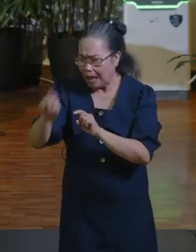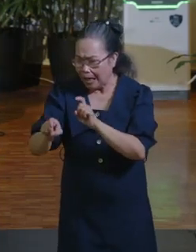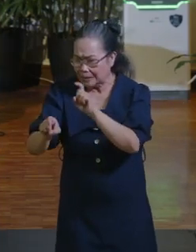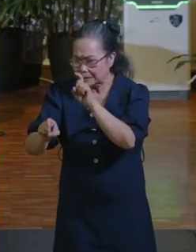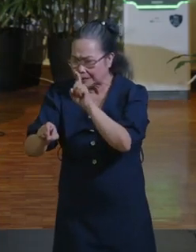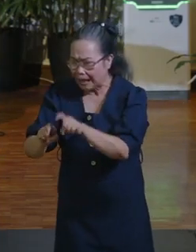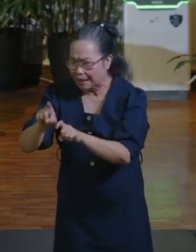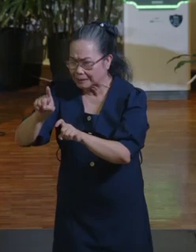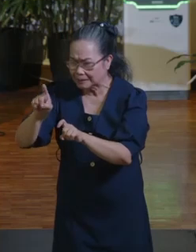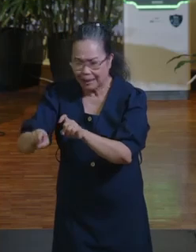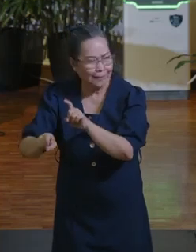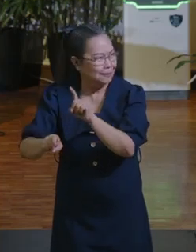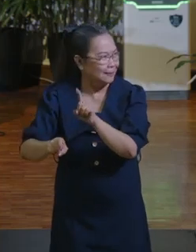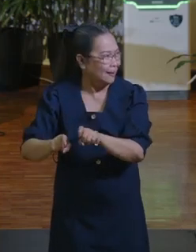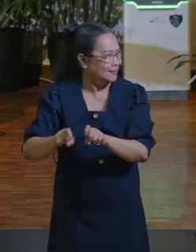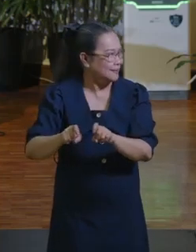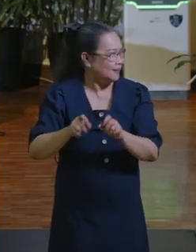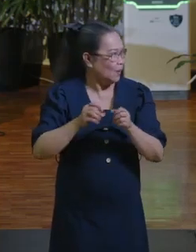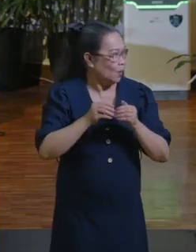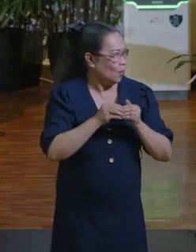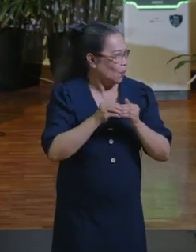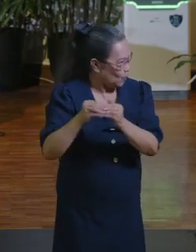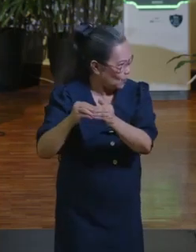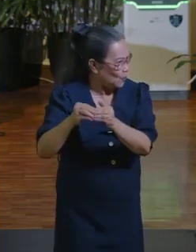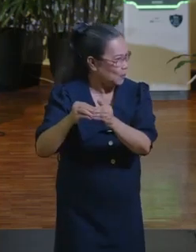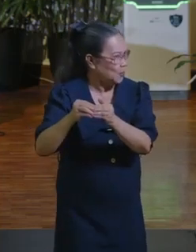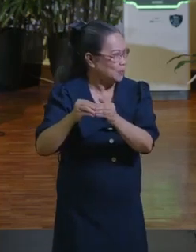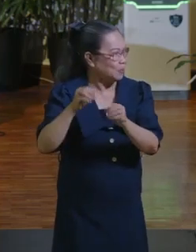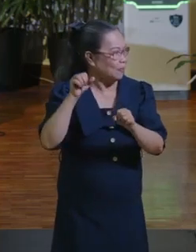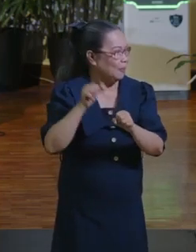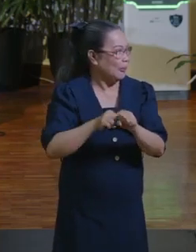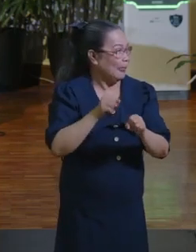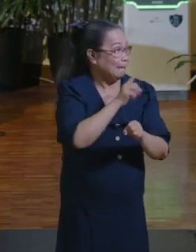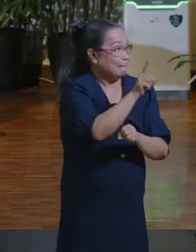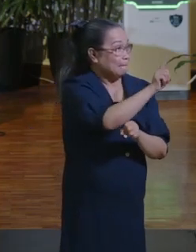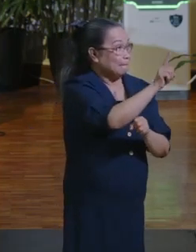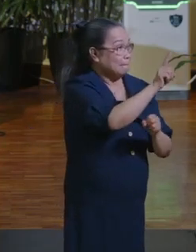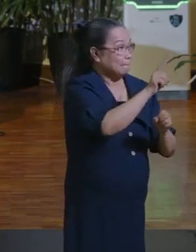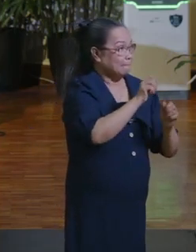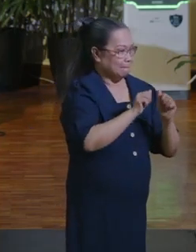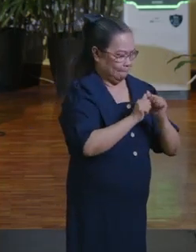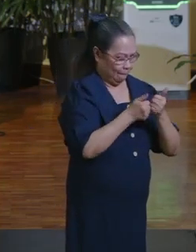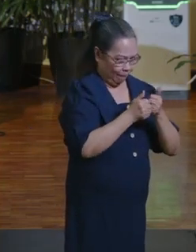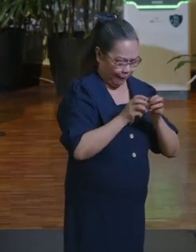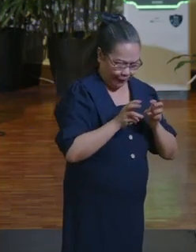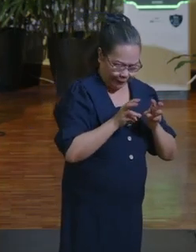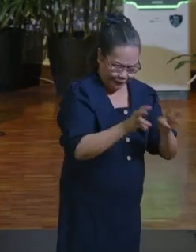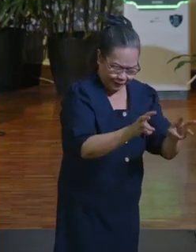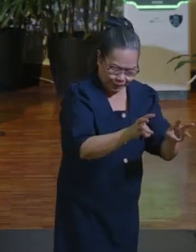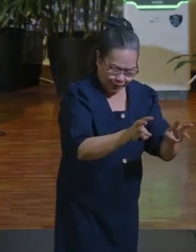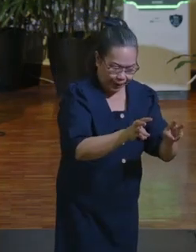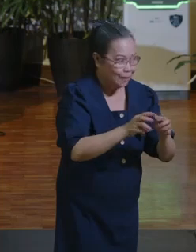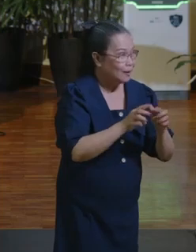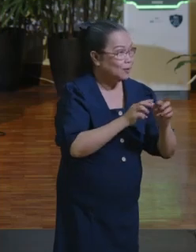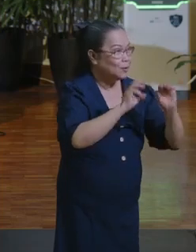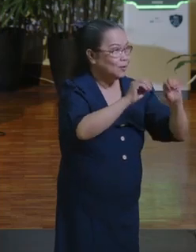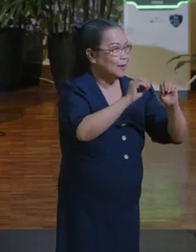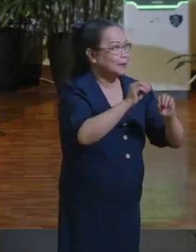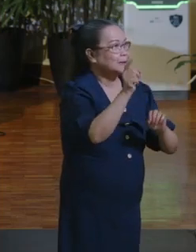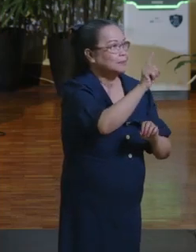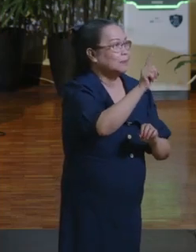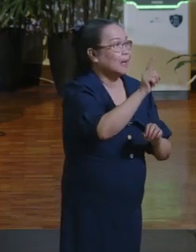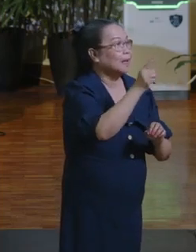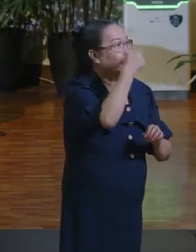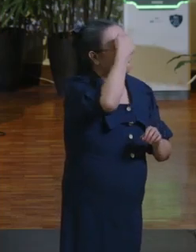o yung paraan ng pagtuturo, no? So, ang paraan ng pagtuturo ay pedagogical, tawag ng